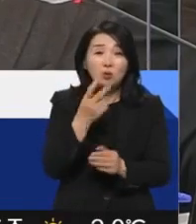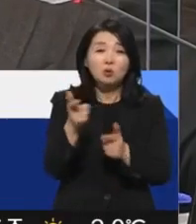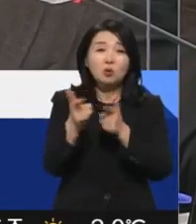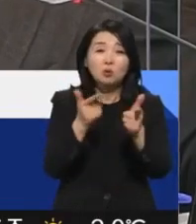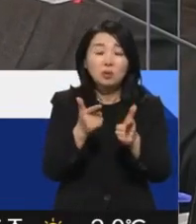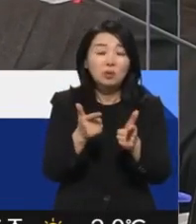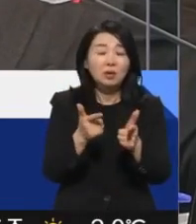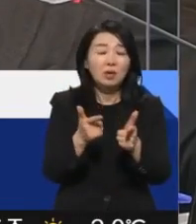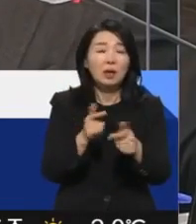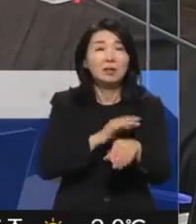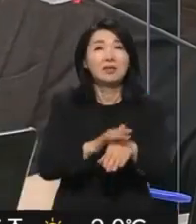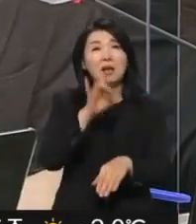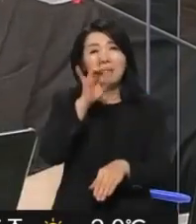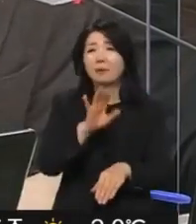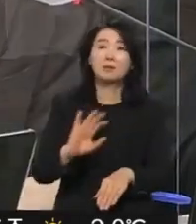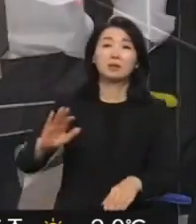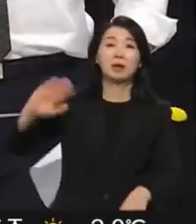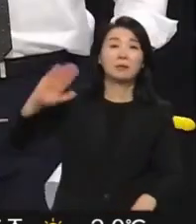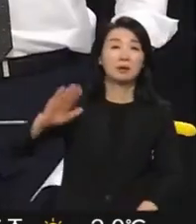그렇지 다음 않습니다. PPT 봐주십시오.